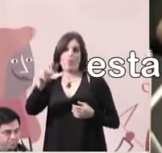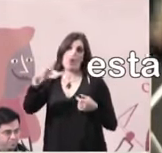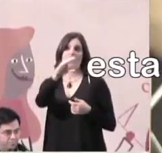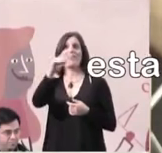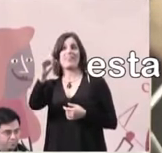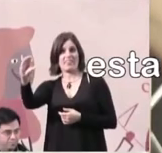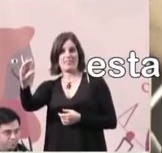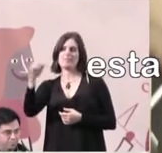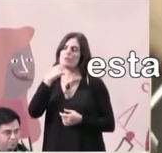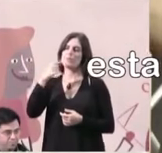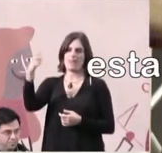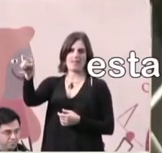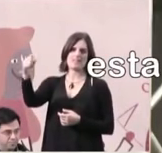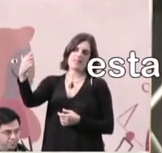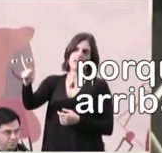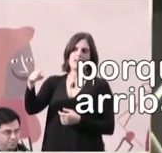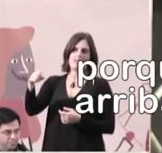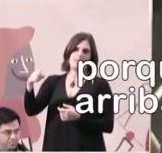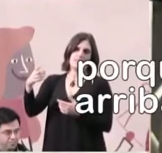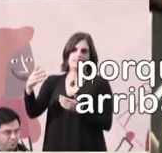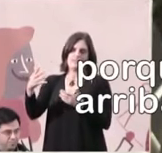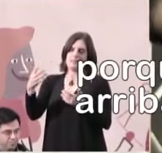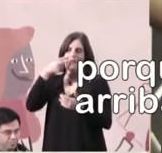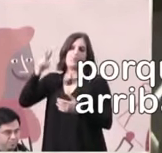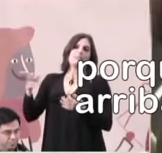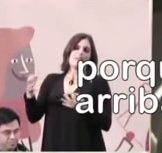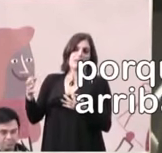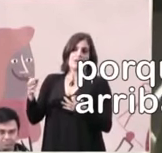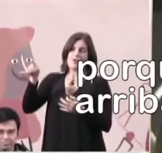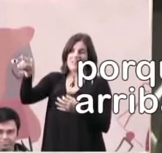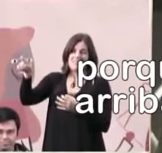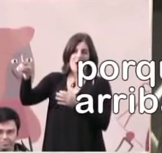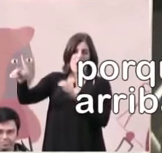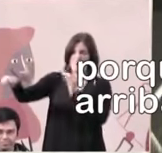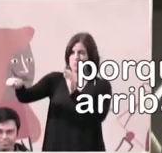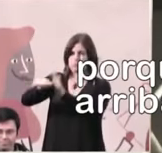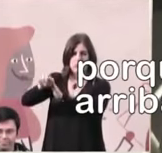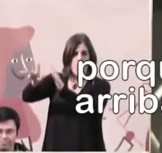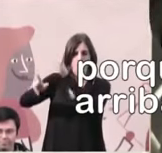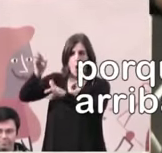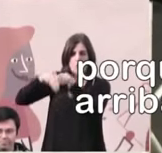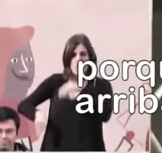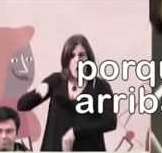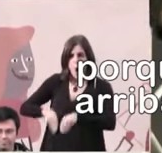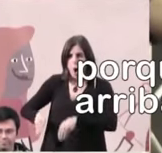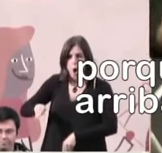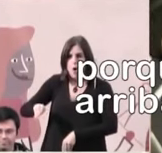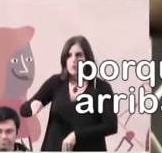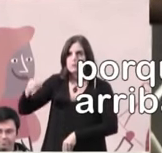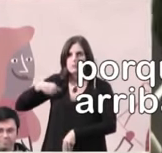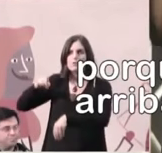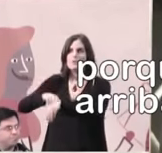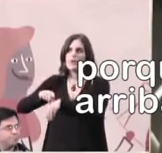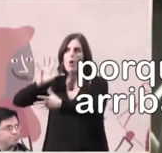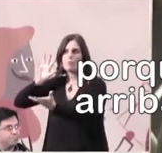habilitat política se li ha de reconèixer, siguem sincers. Perquè quan estaven de corrupció i de merda fins a dalt, són capaços